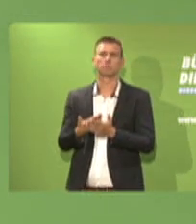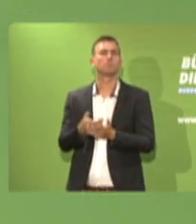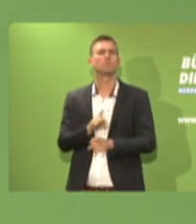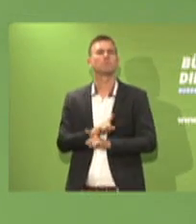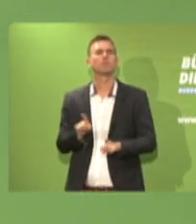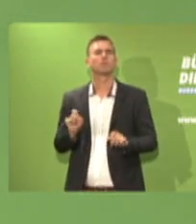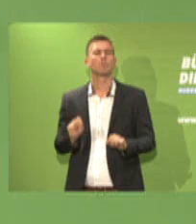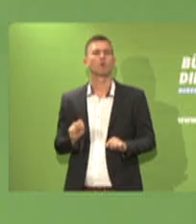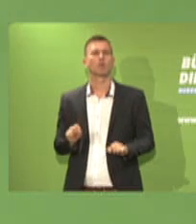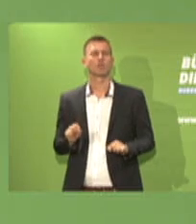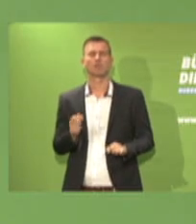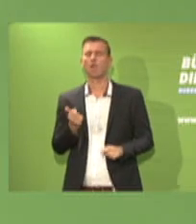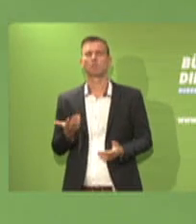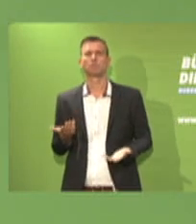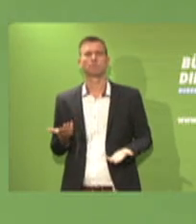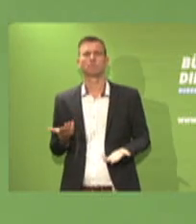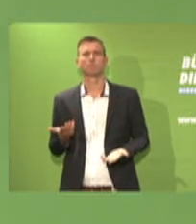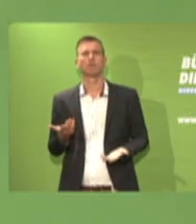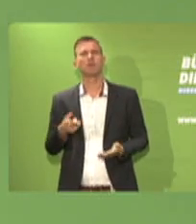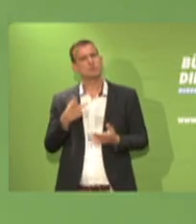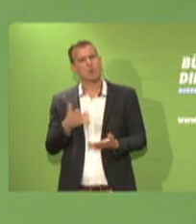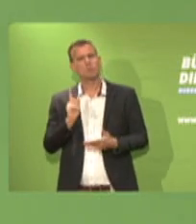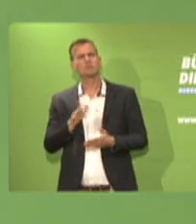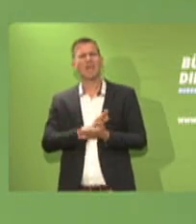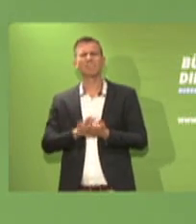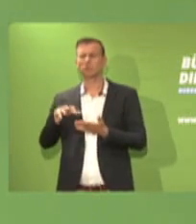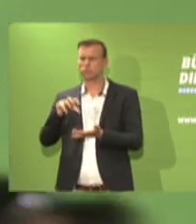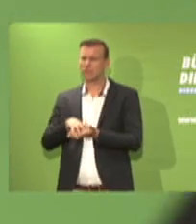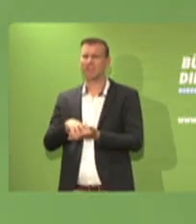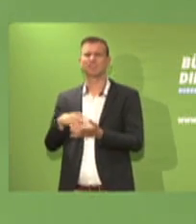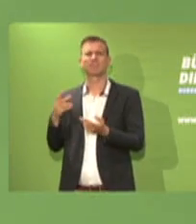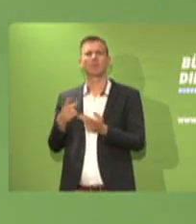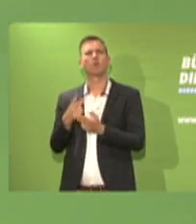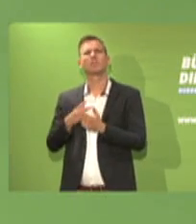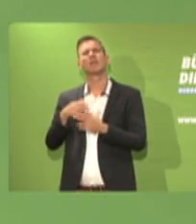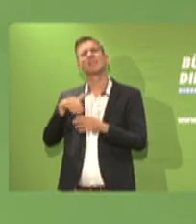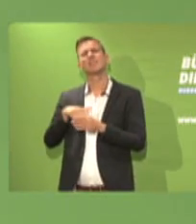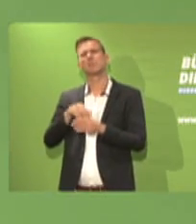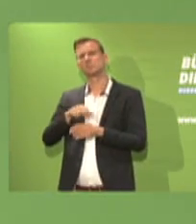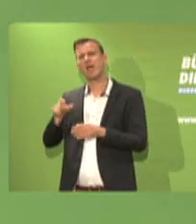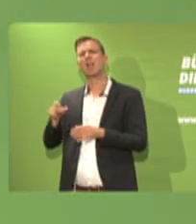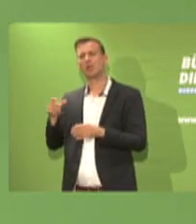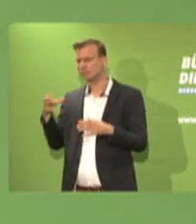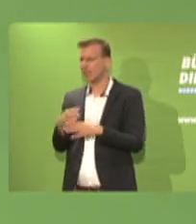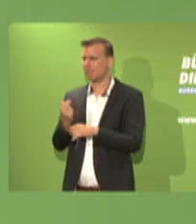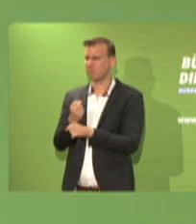möglich. Diese Wege sollten vereinfacht und in die Hand von Städten oder interkommunaler Zusammenarbeit gelegt werden.